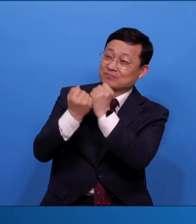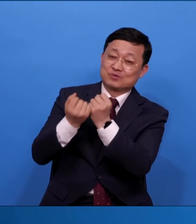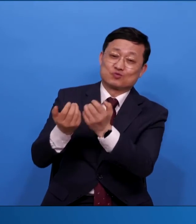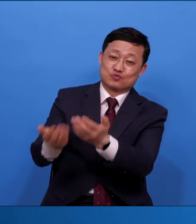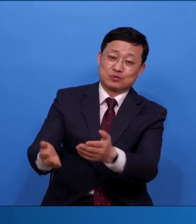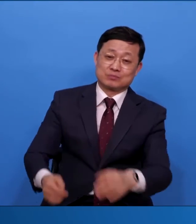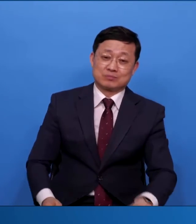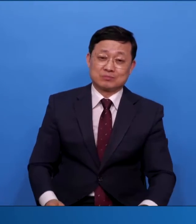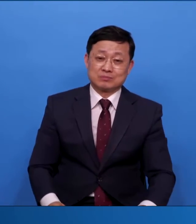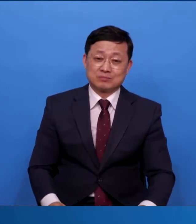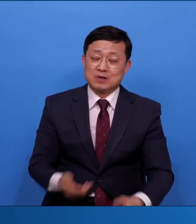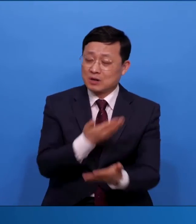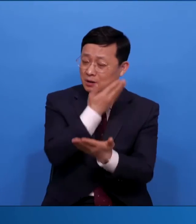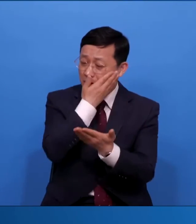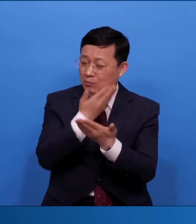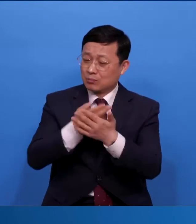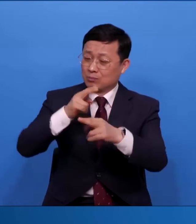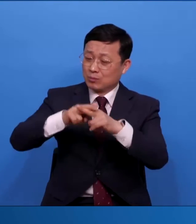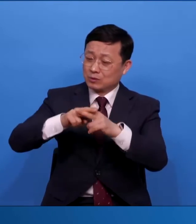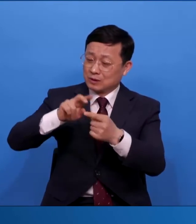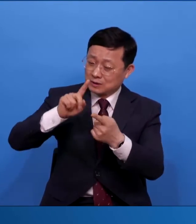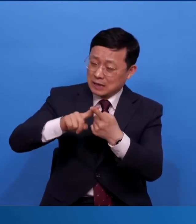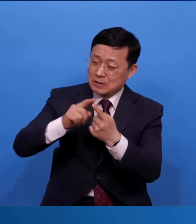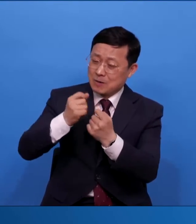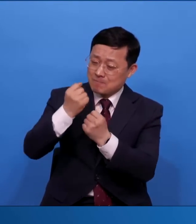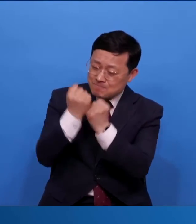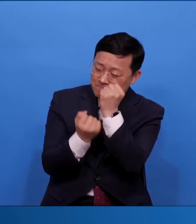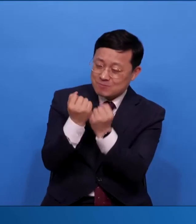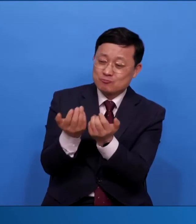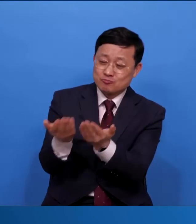이런 제자 키우는 겁니다. 됐죠?